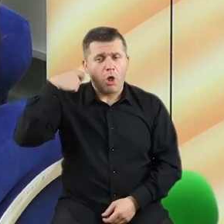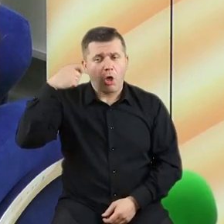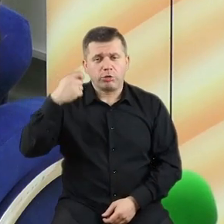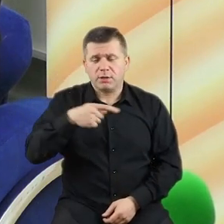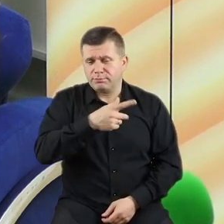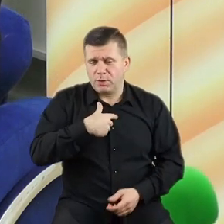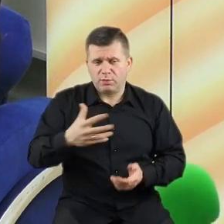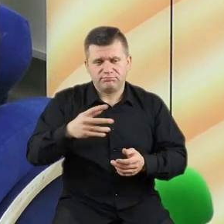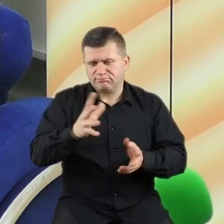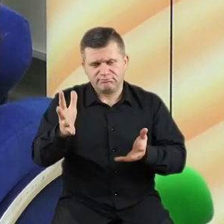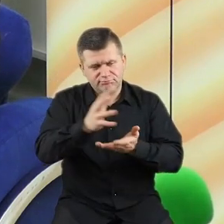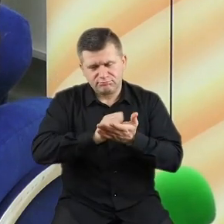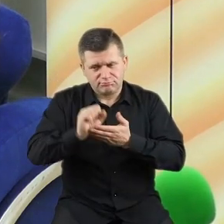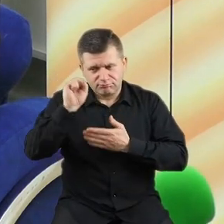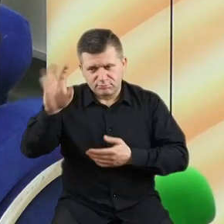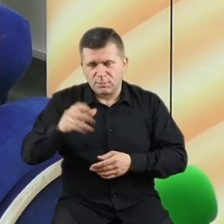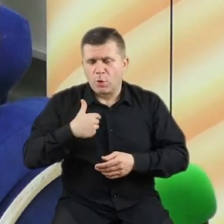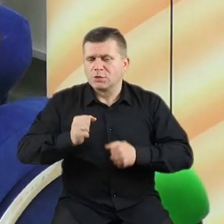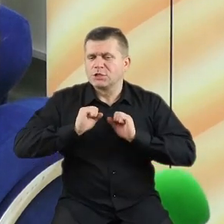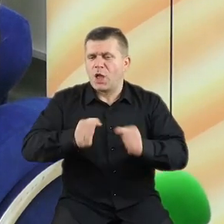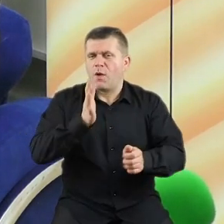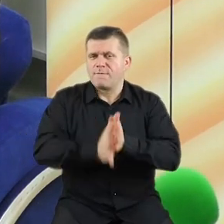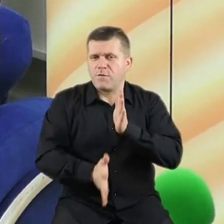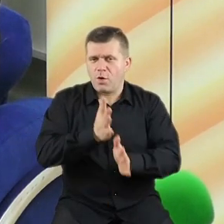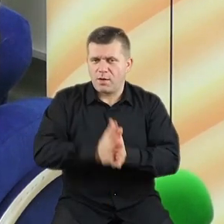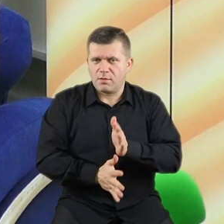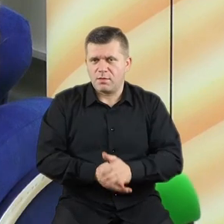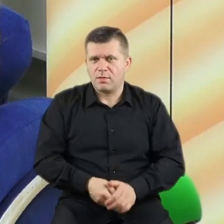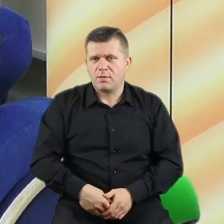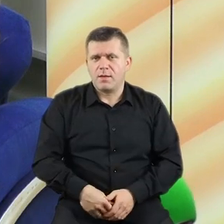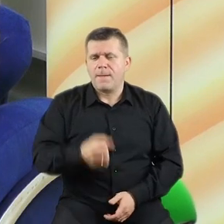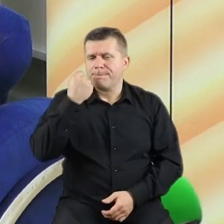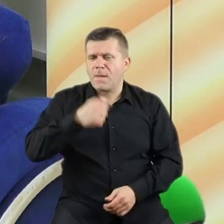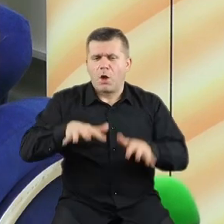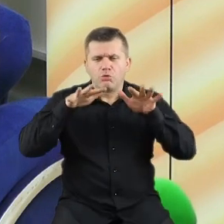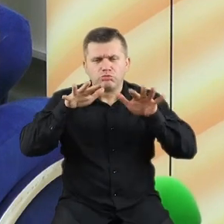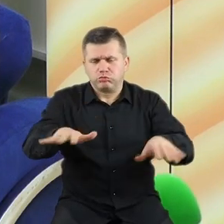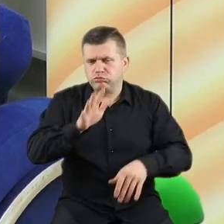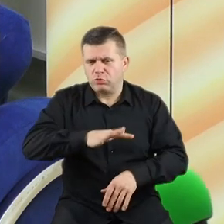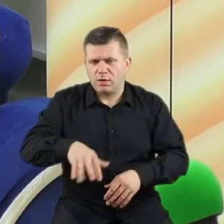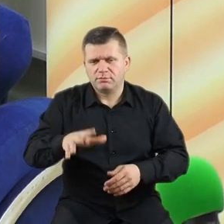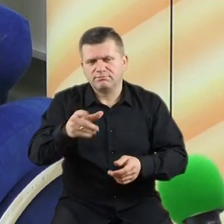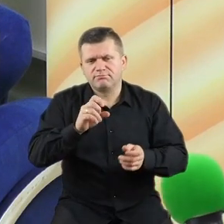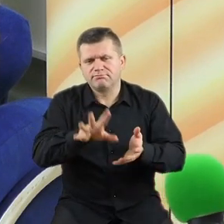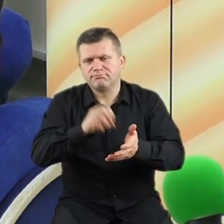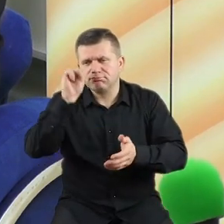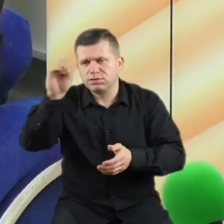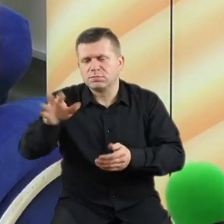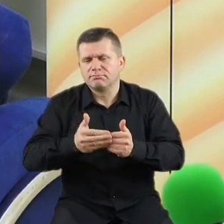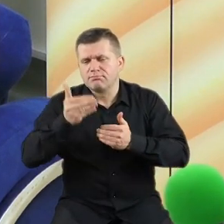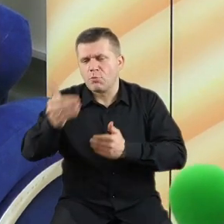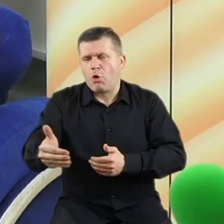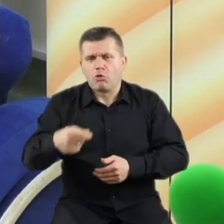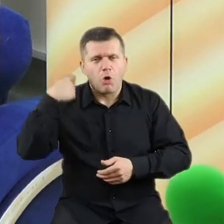były ewakuowane w związku z działaniami wojennymi, więc wysłano bardzo dużo dzieci na wsie